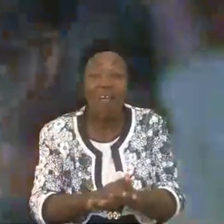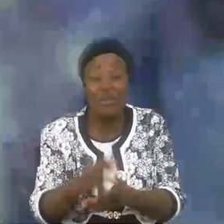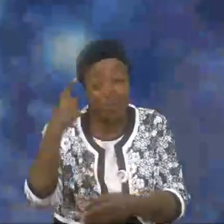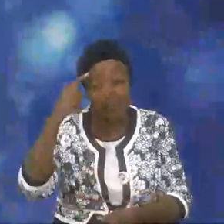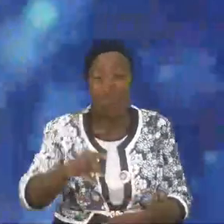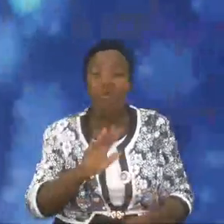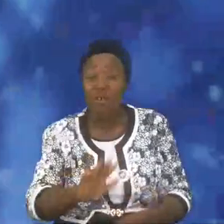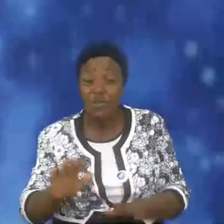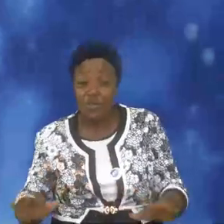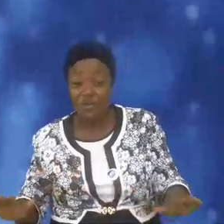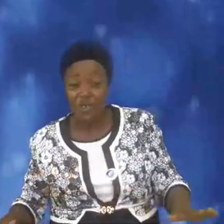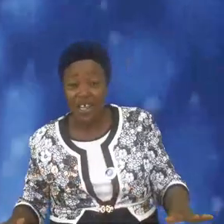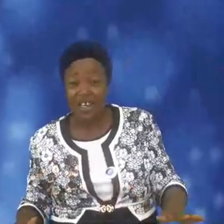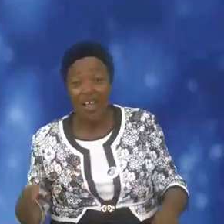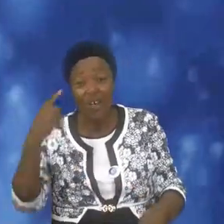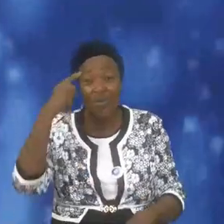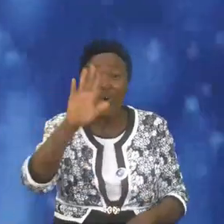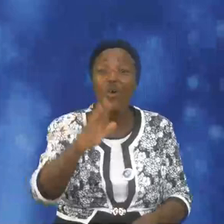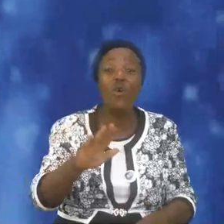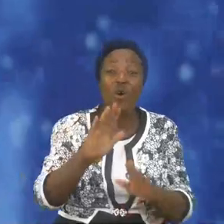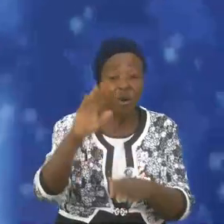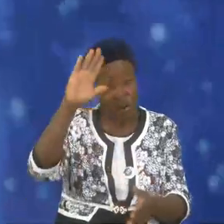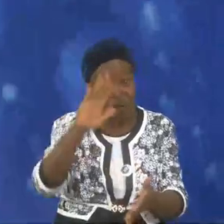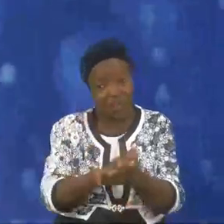pour tes enfants, pour ton mari,